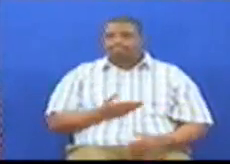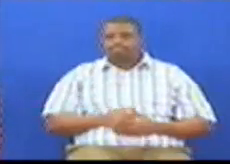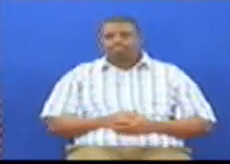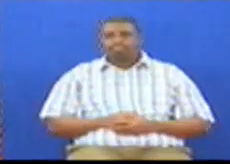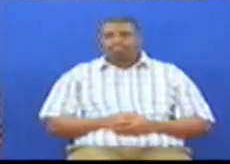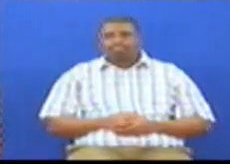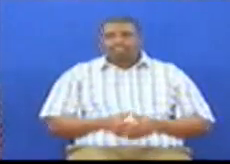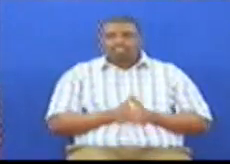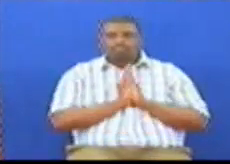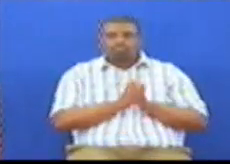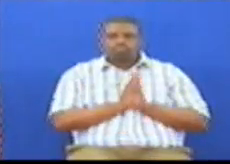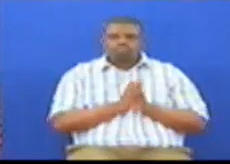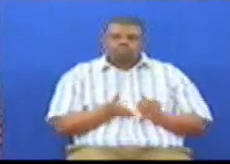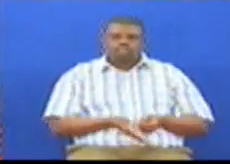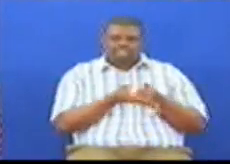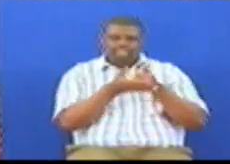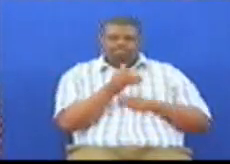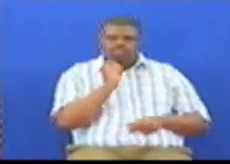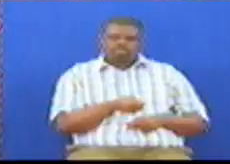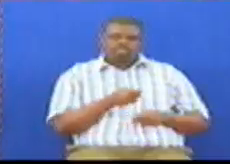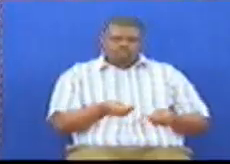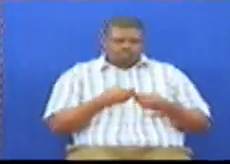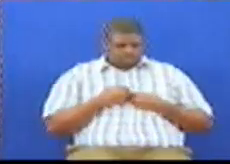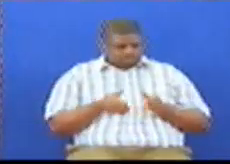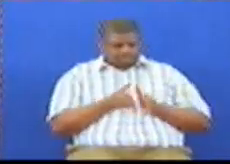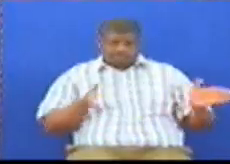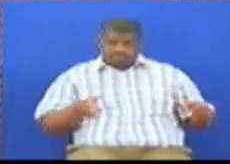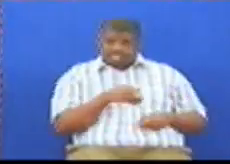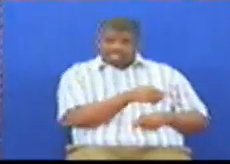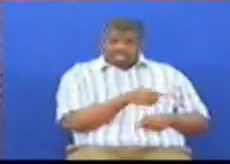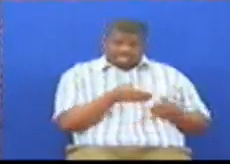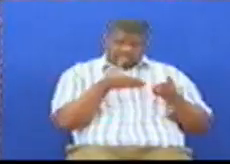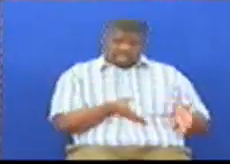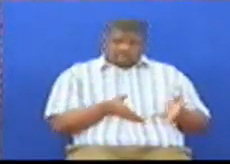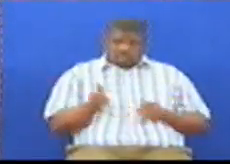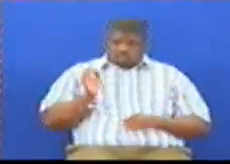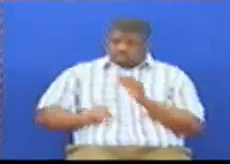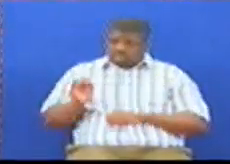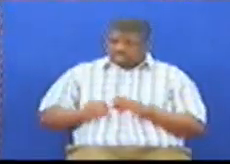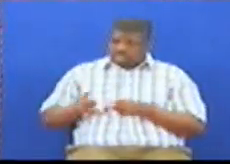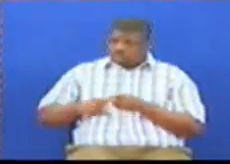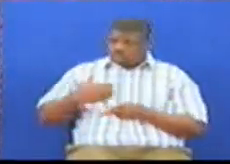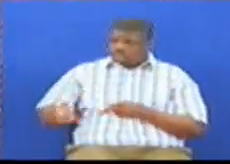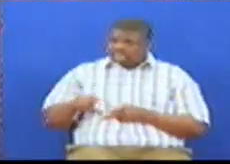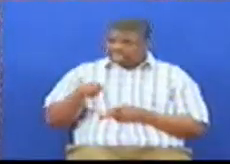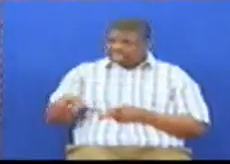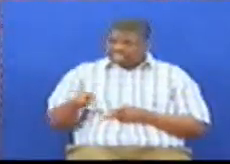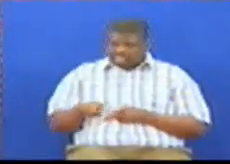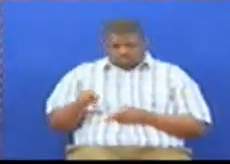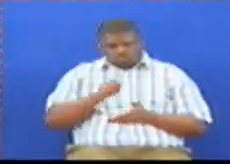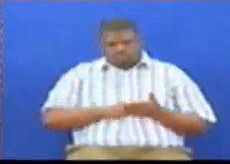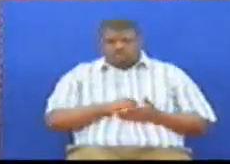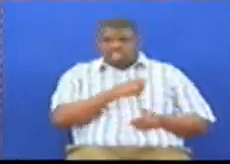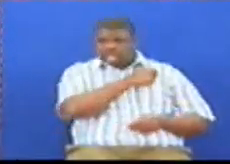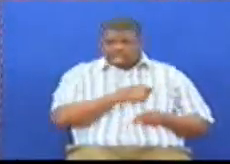Nashukuru sana Mheshimiwa Naibu Spika kunipatia fursa hii adimu kwa siku ya leo na mimi kuchangia katika wizara hii ya ofisi ya Rais Tawala